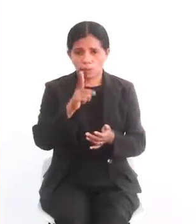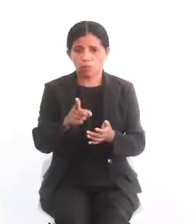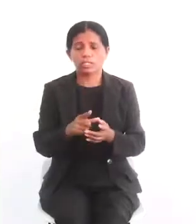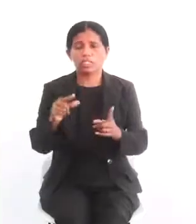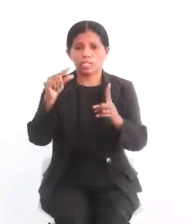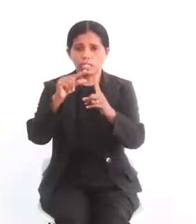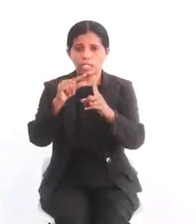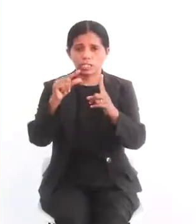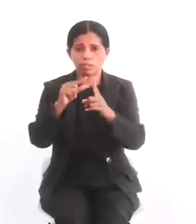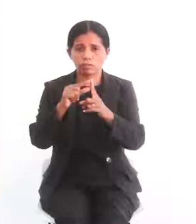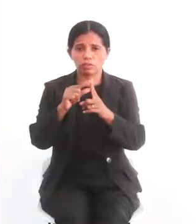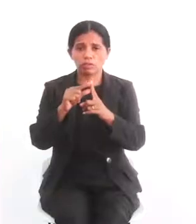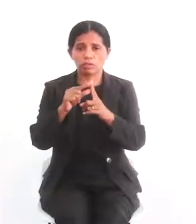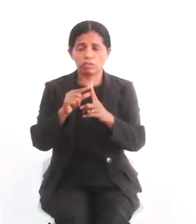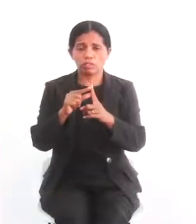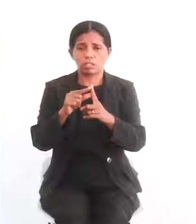lia fuan fofon.